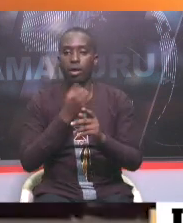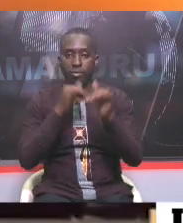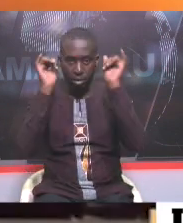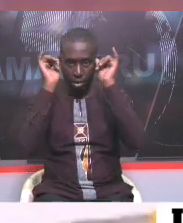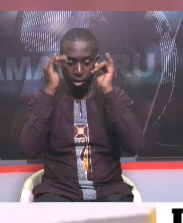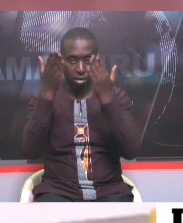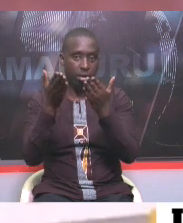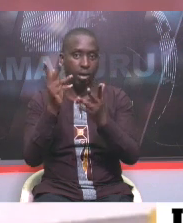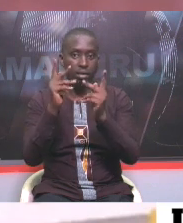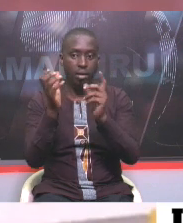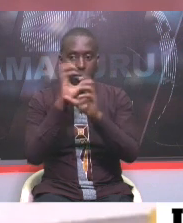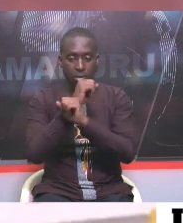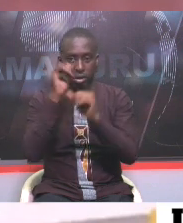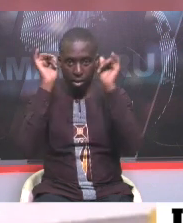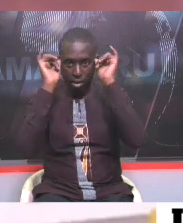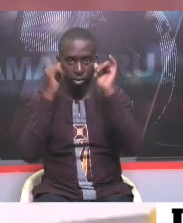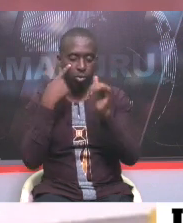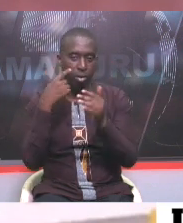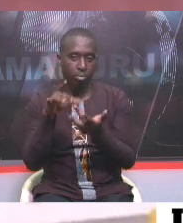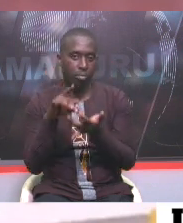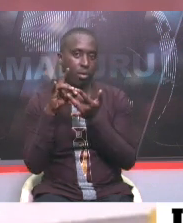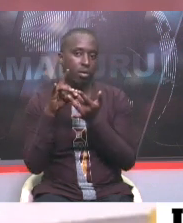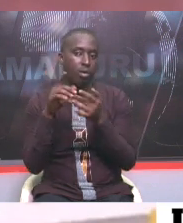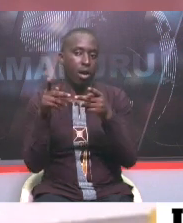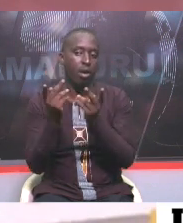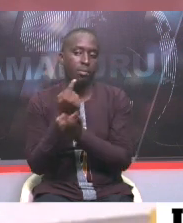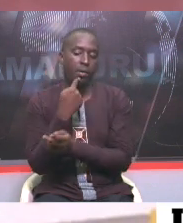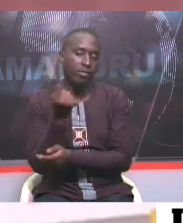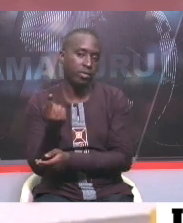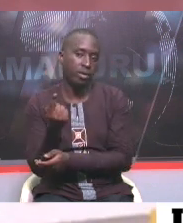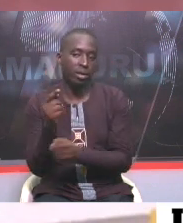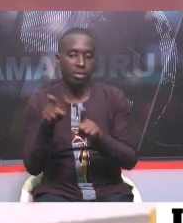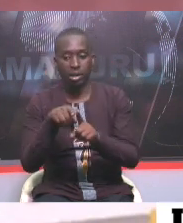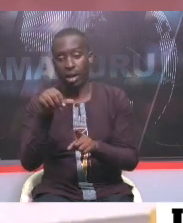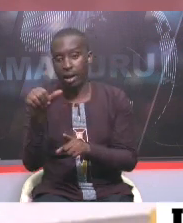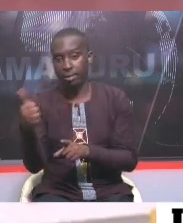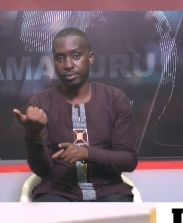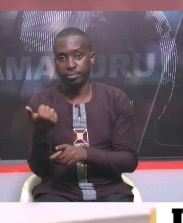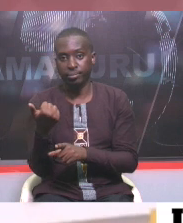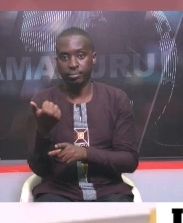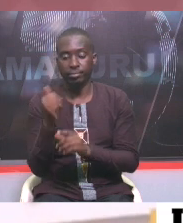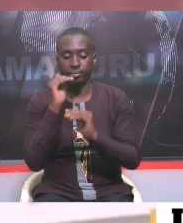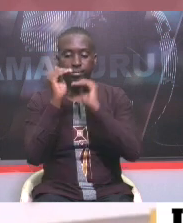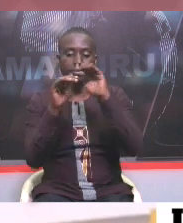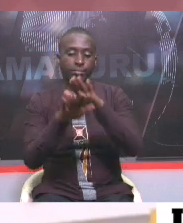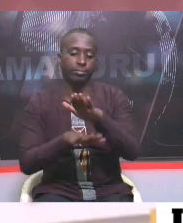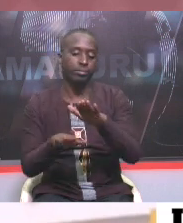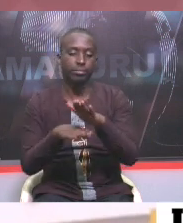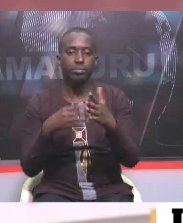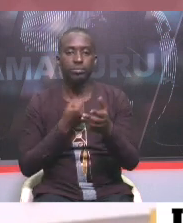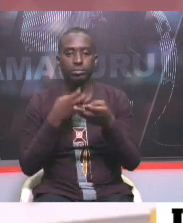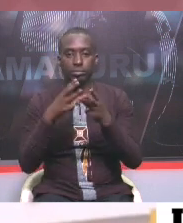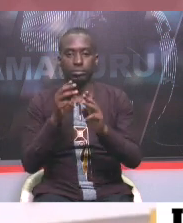aba badafite inka ni ukureba by'umwihariko hariya bavuze kimwe n'ahandi mu nzego z'ibanze baba bafite